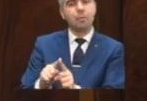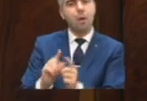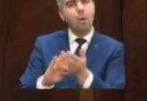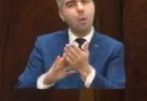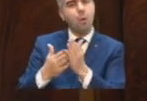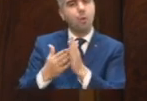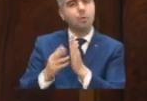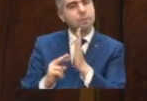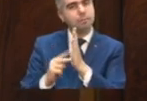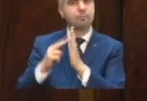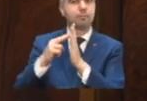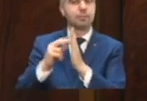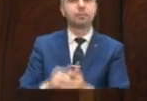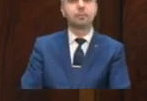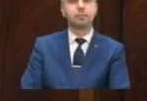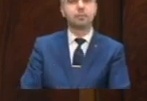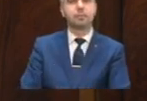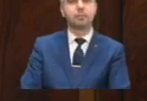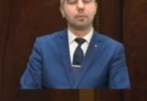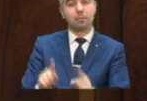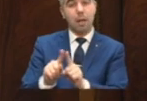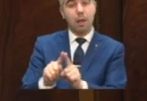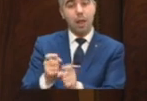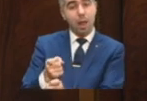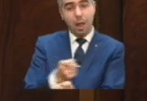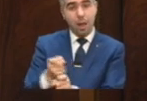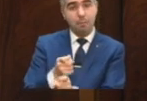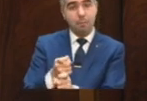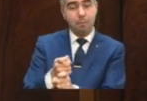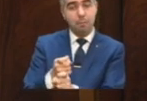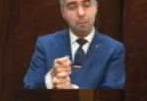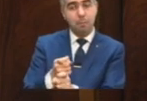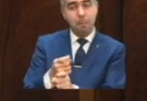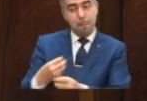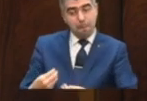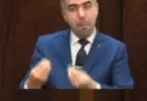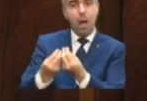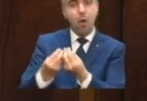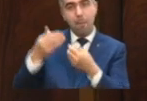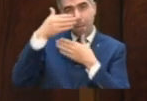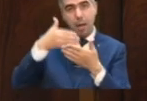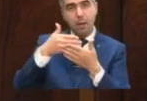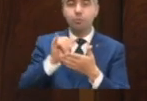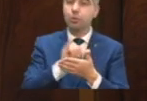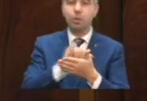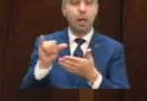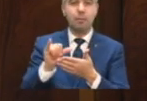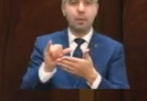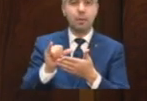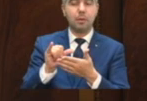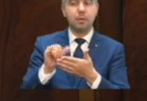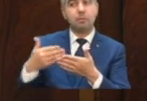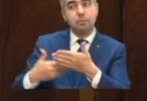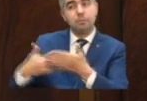لان الحرب ما خصهاش تكون لداخل، الحرب اللي خصها تكون اليوم خصها تكون مع الناس اللي كان